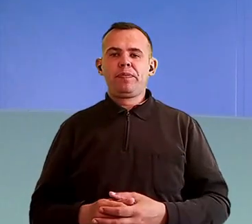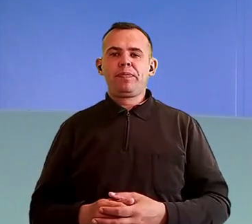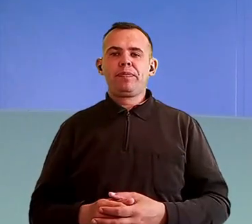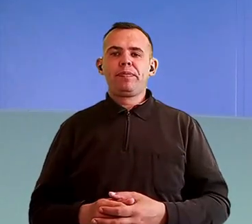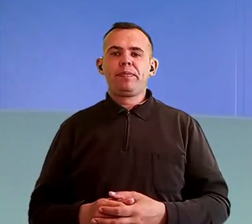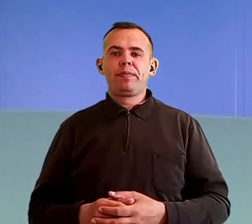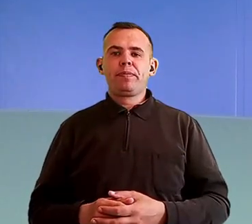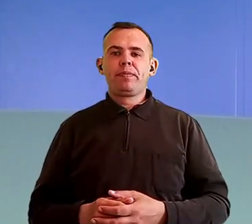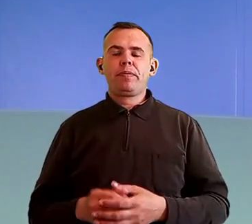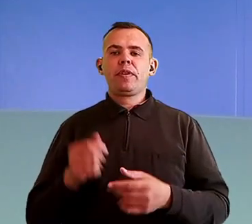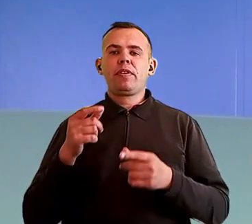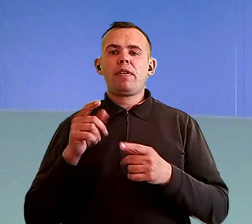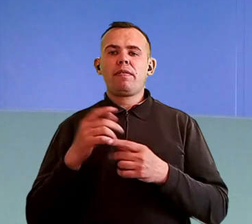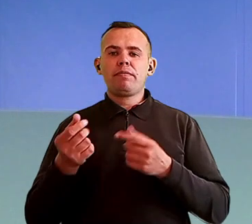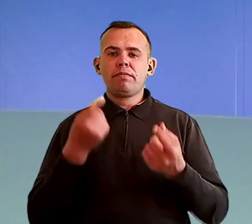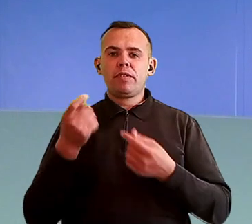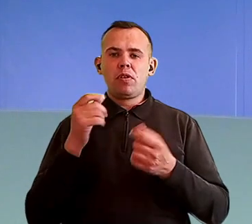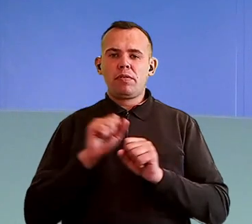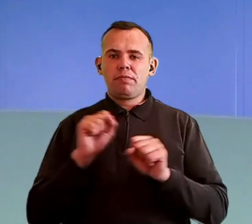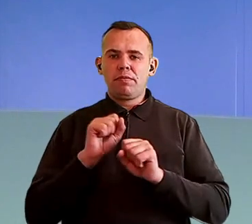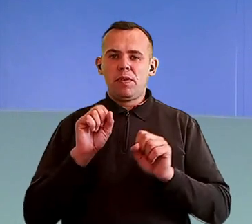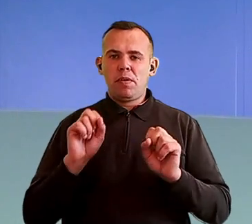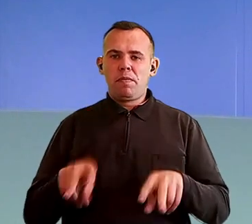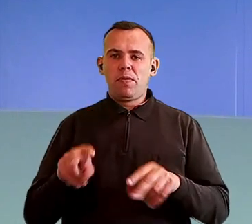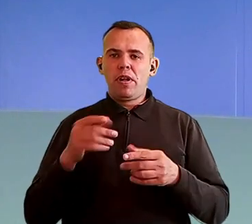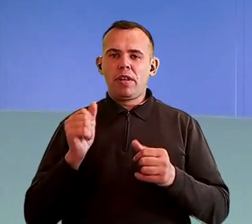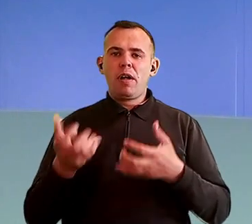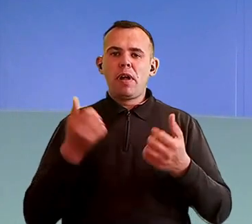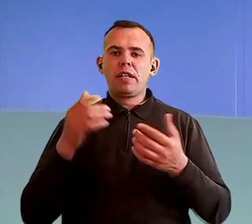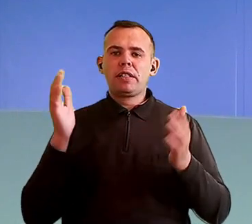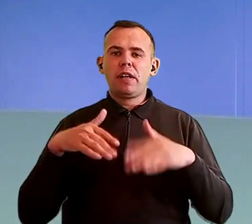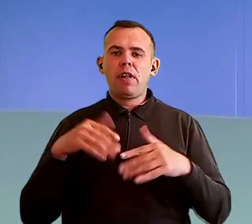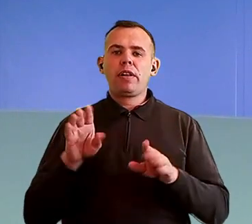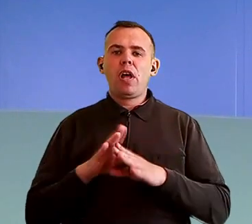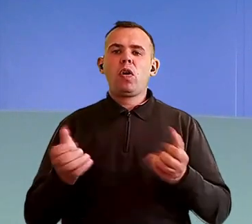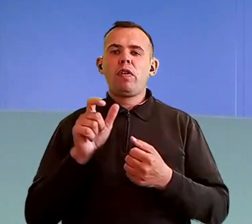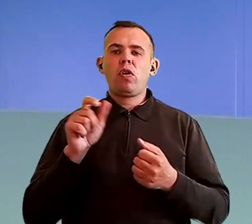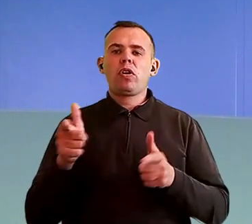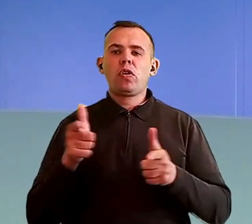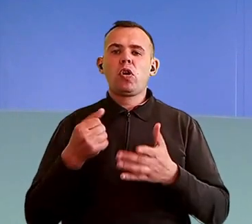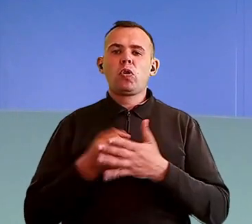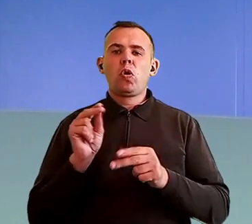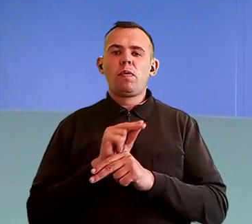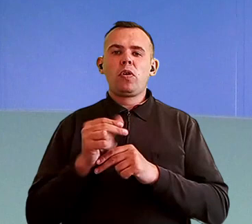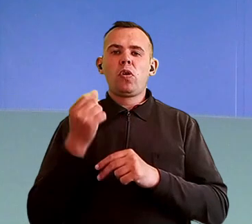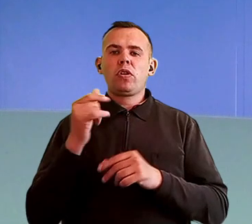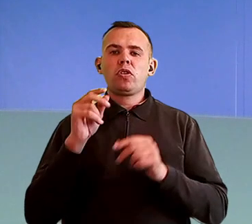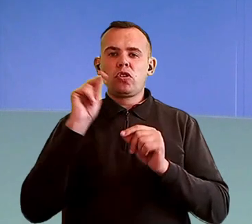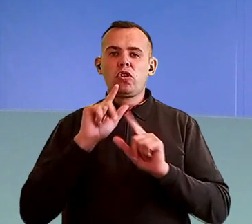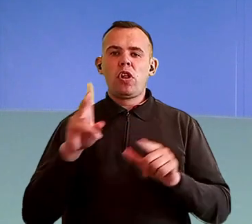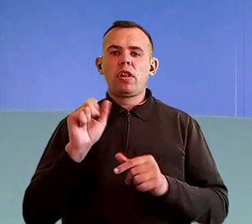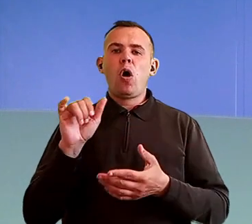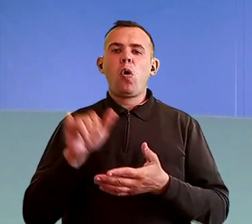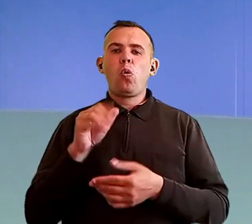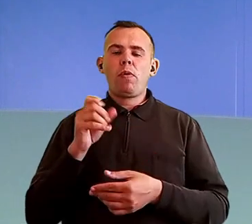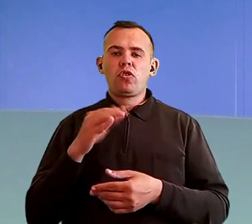Вилучили вибухонебезпечні предмети та розбирають завали. Так рятувальники готують до ремонту одну зі шкіл на Уманщині, розповів її